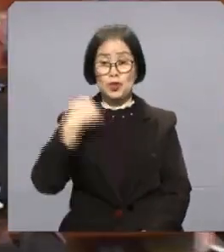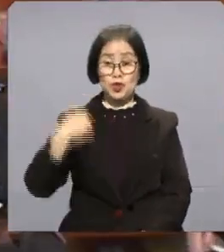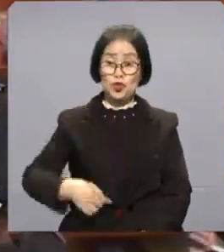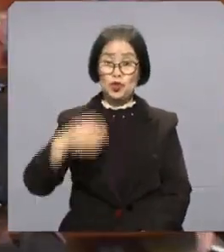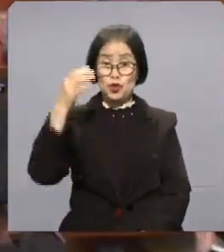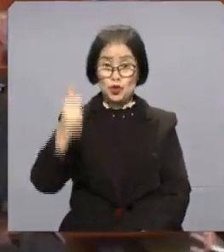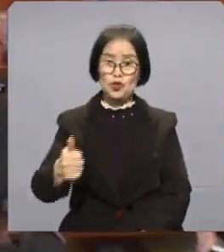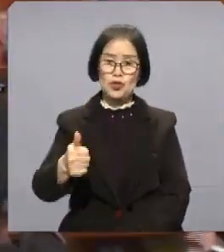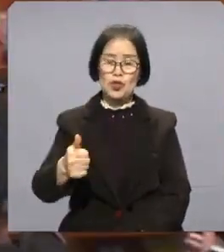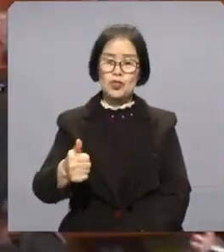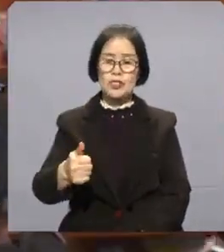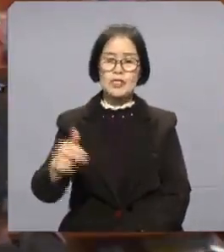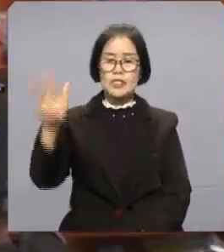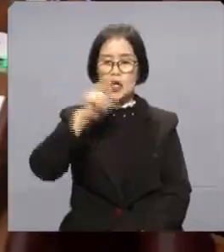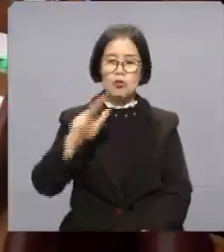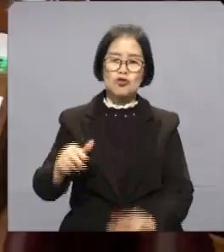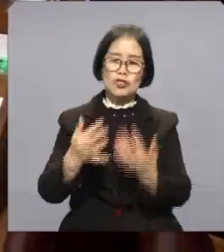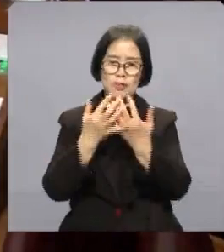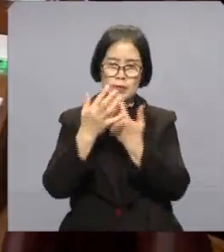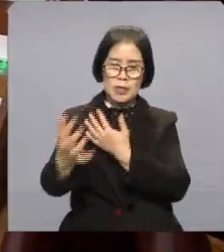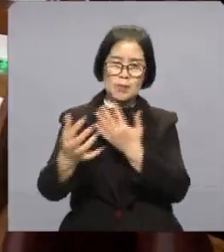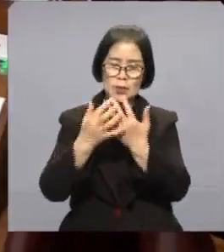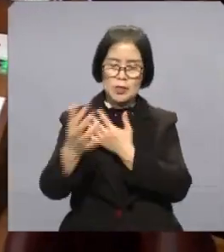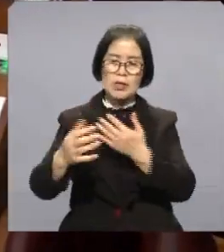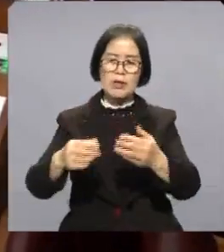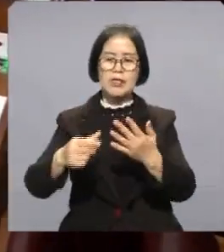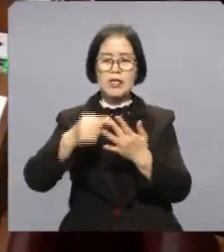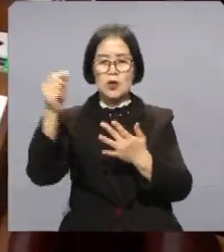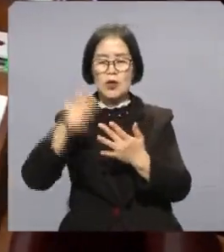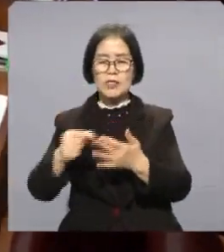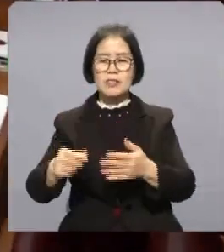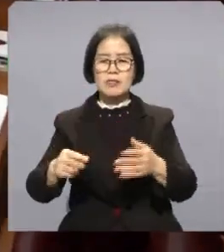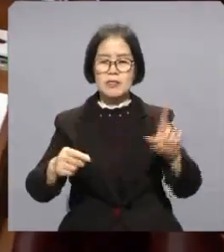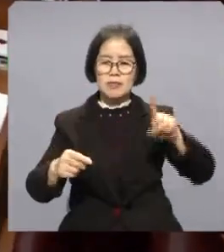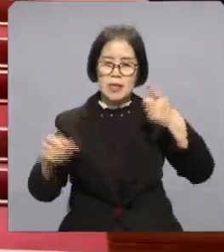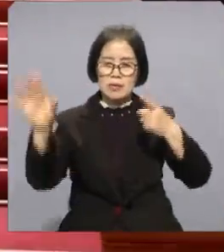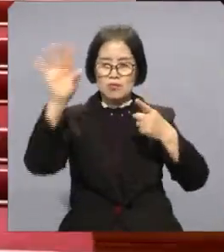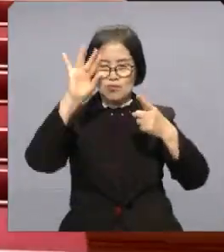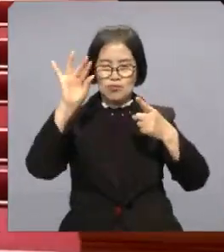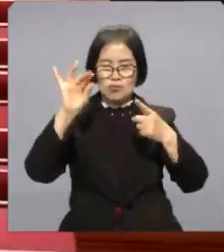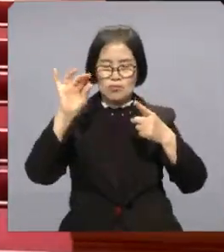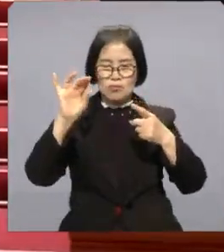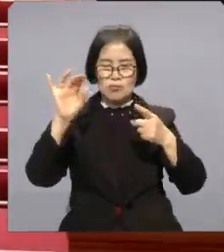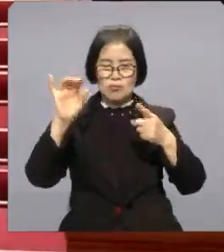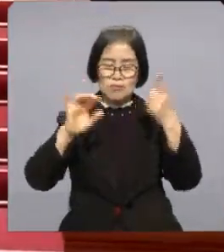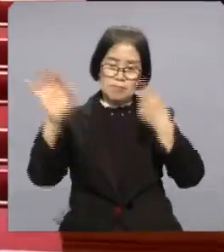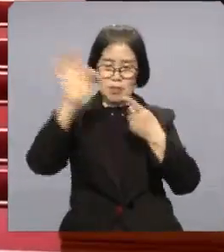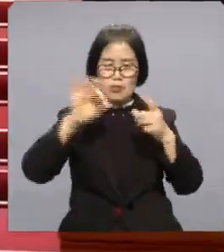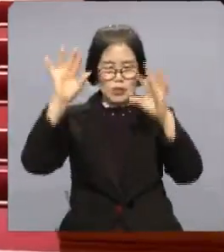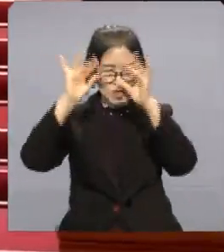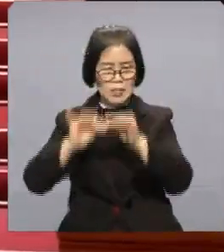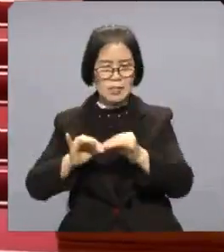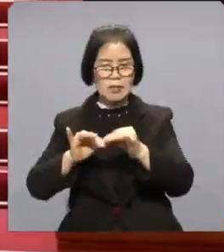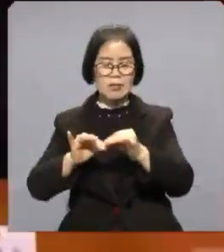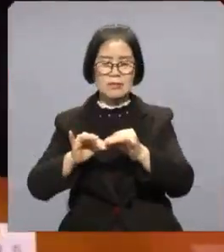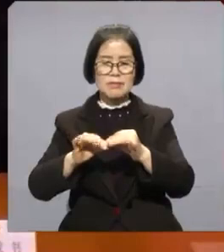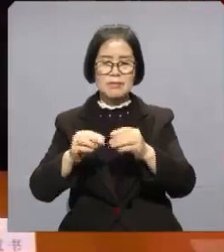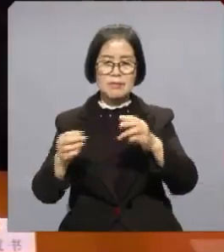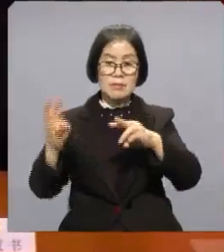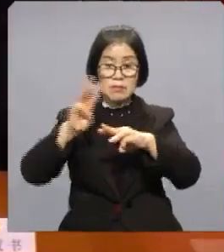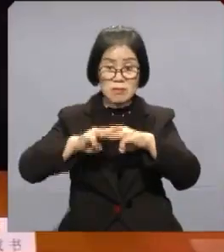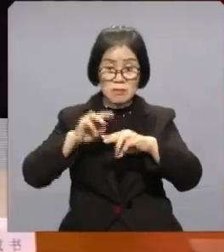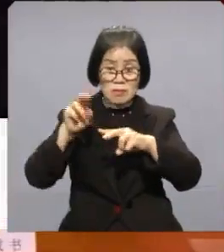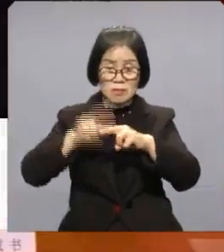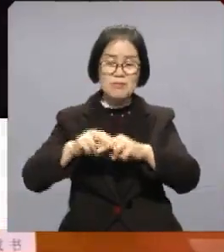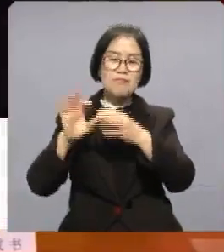중국 주석이 전국 인민 대표 대회 선거에서 만장일치 찬송으로 3년임을 확정지었습니다 이어진